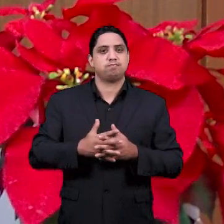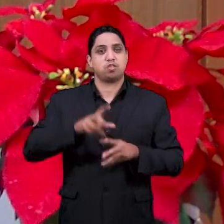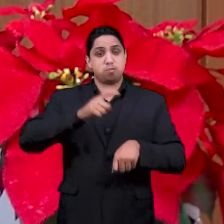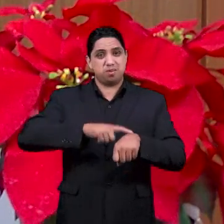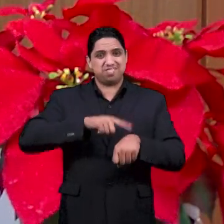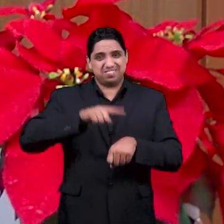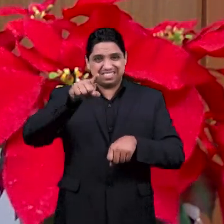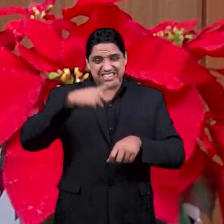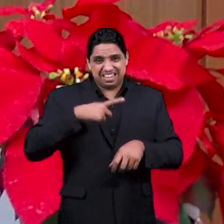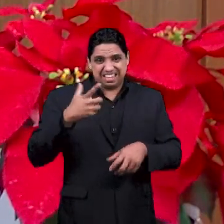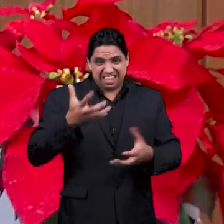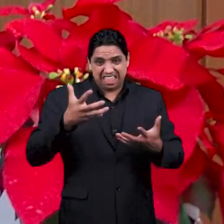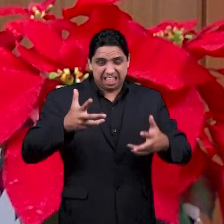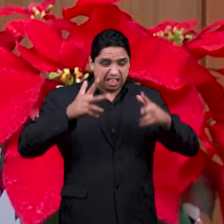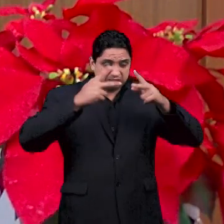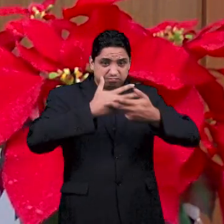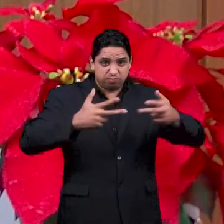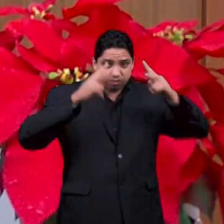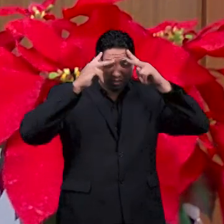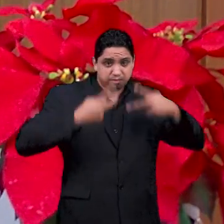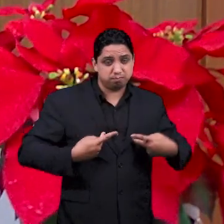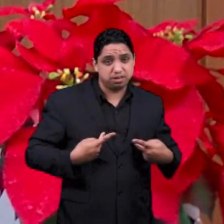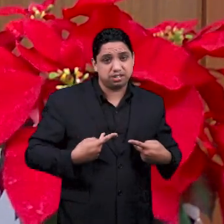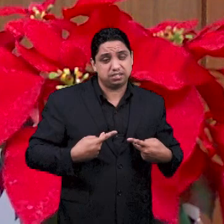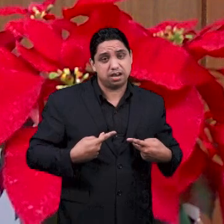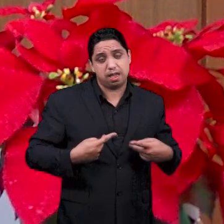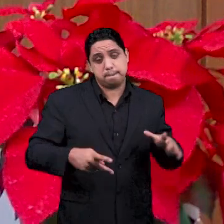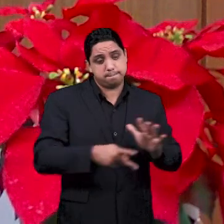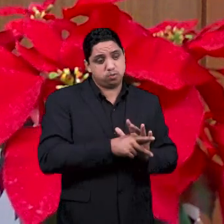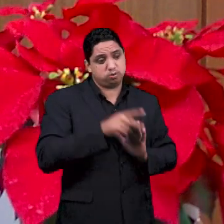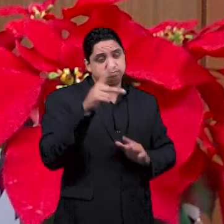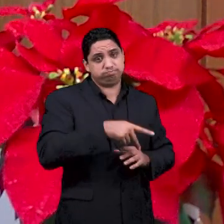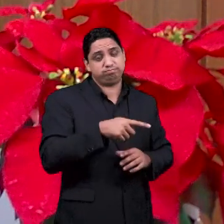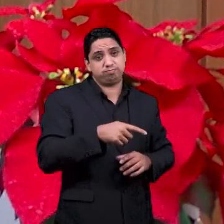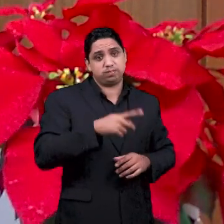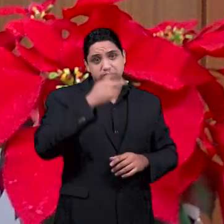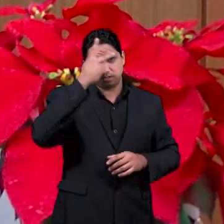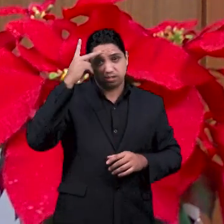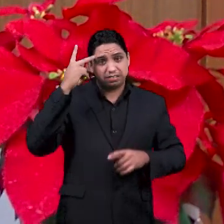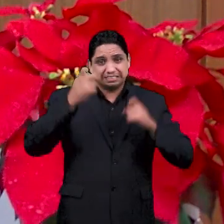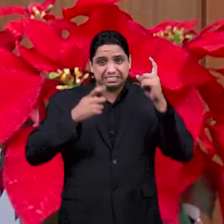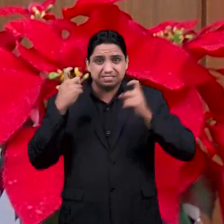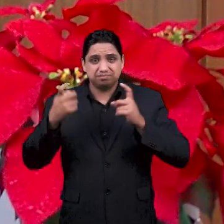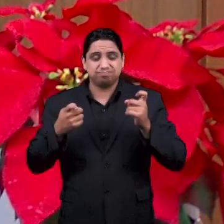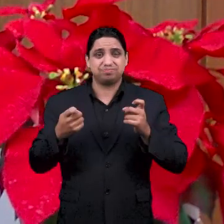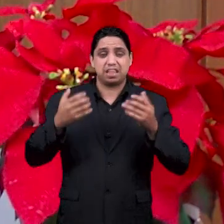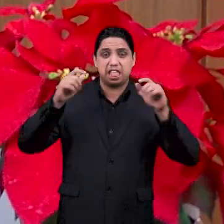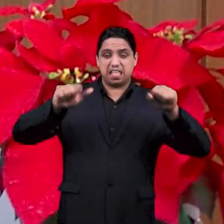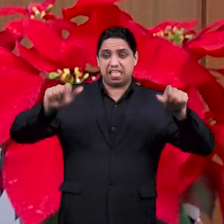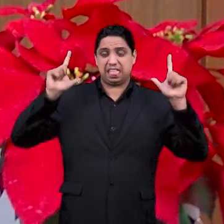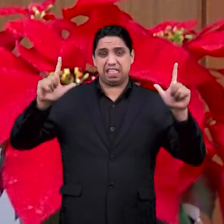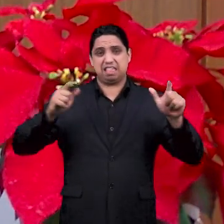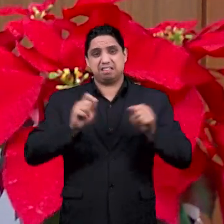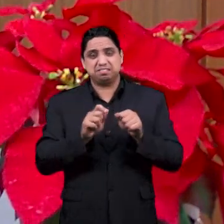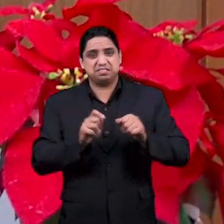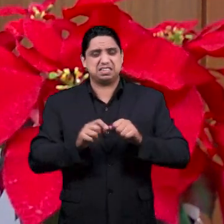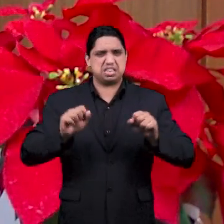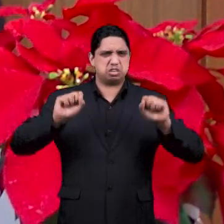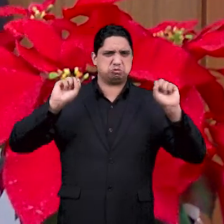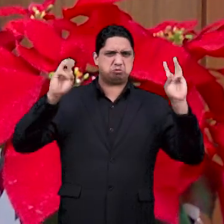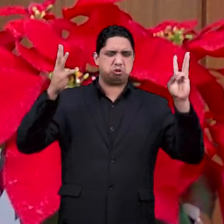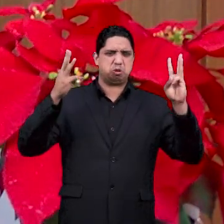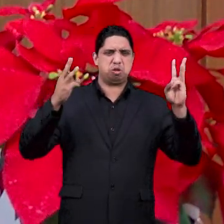из вечности. А когда люди человеческими делами все это засыпают, когда человек хочет